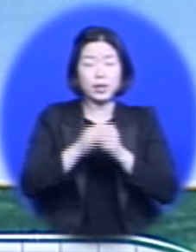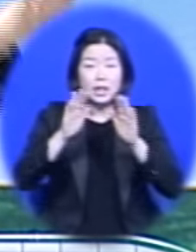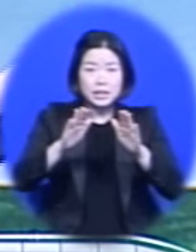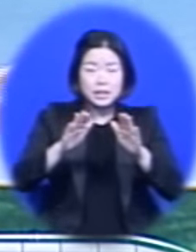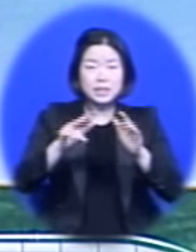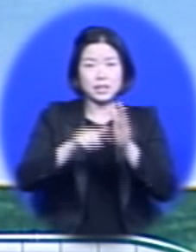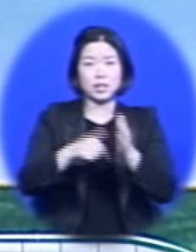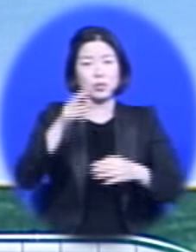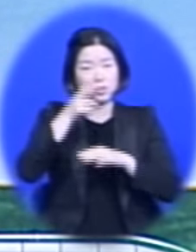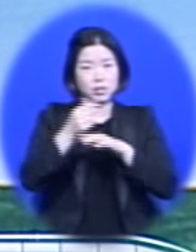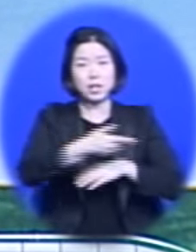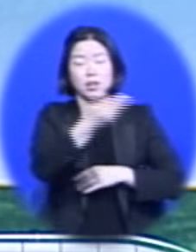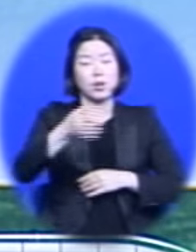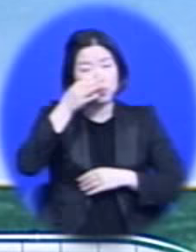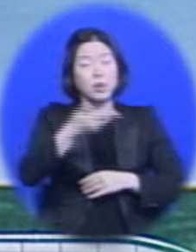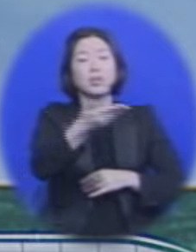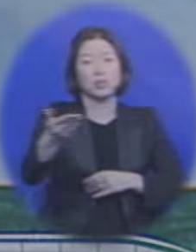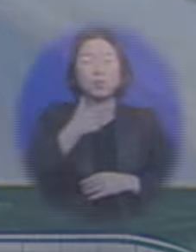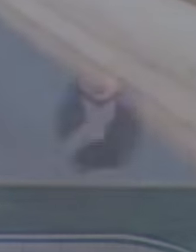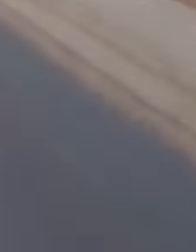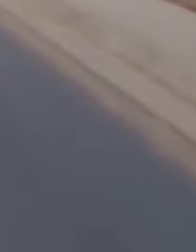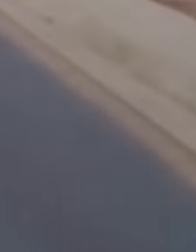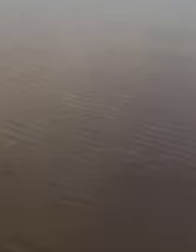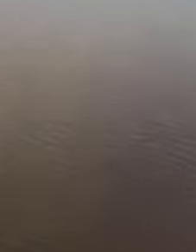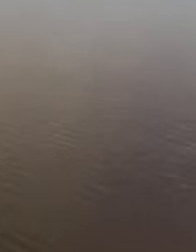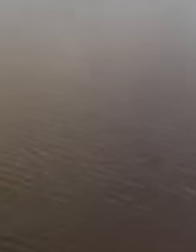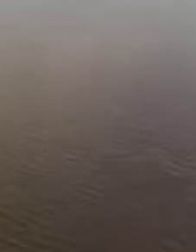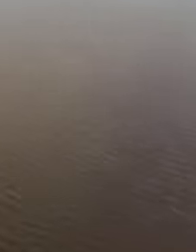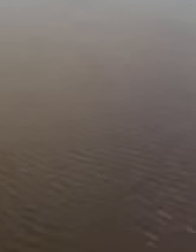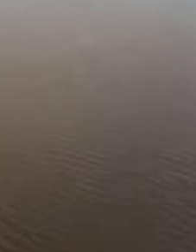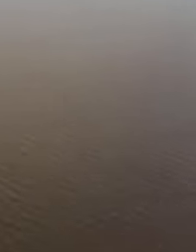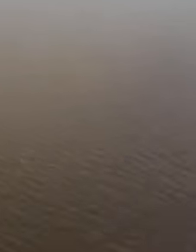영상으로 여러분들에게 좀 보여드리고 싶습니다.